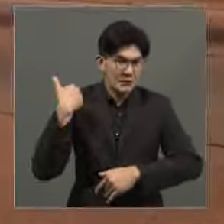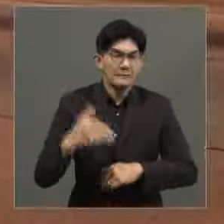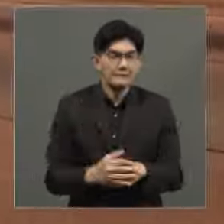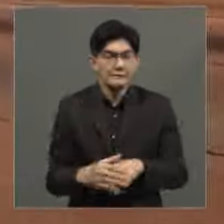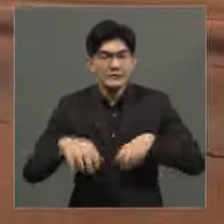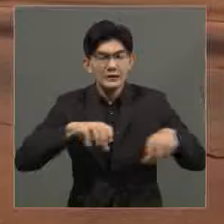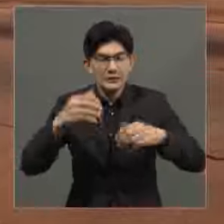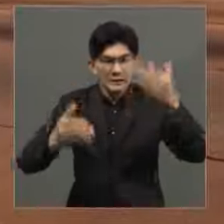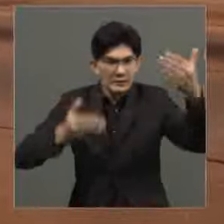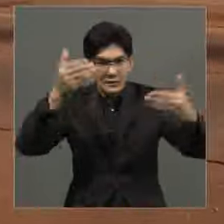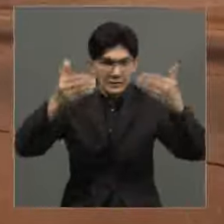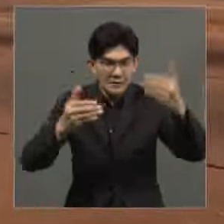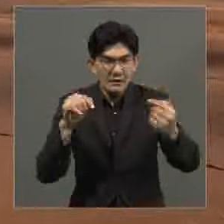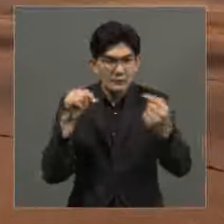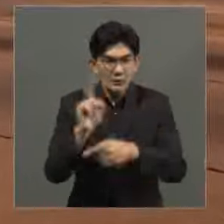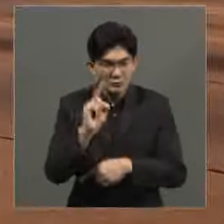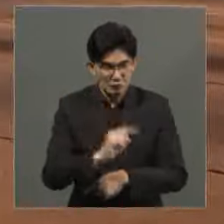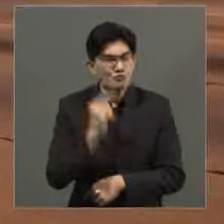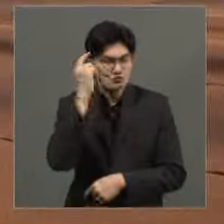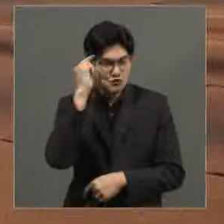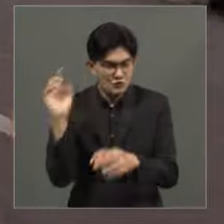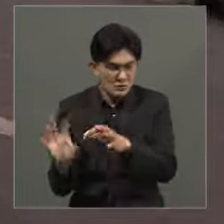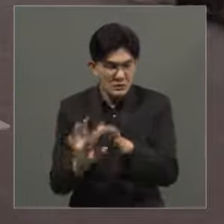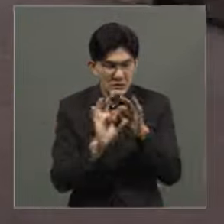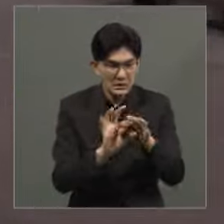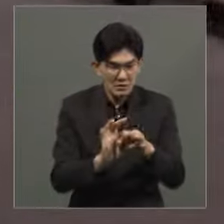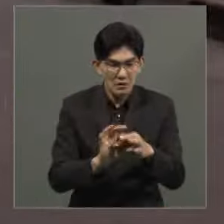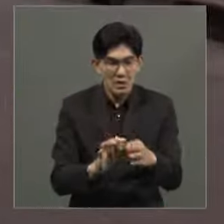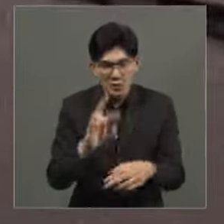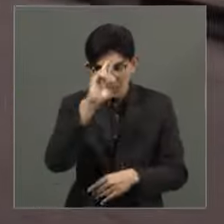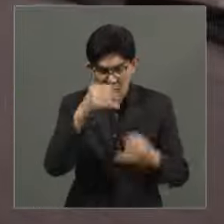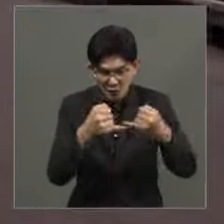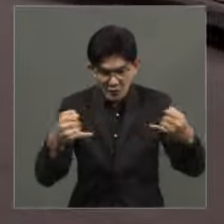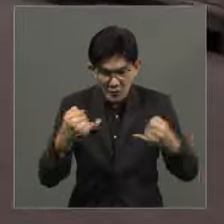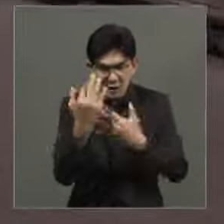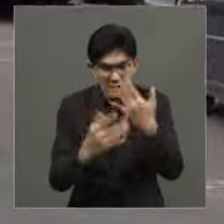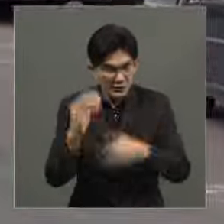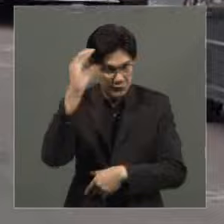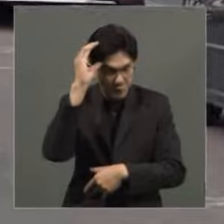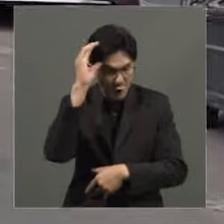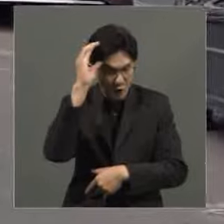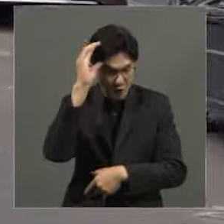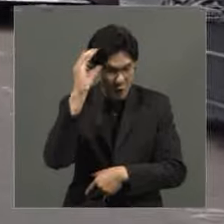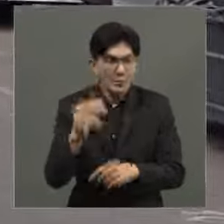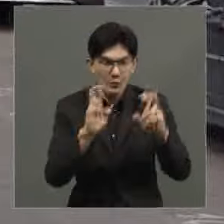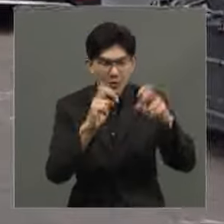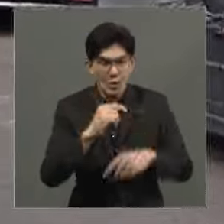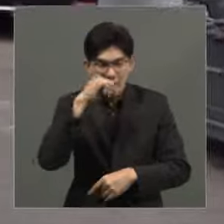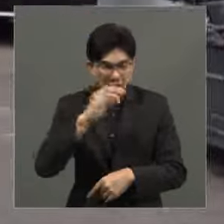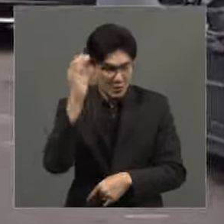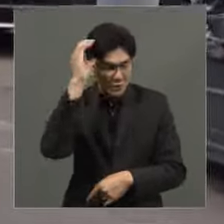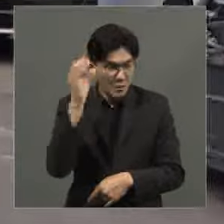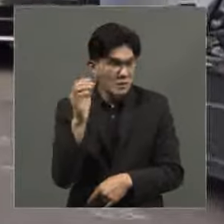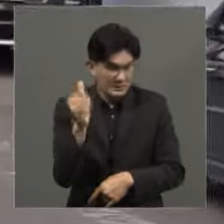จัดกิจกรรมเสรงสร้างความตระหนักรู้เกี่ยวกับเรื่องของโรคหลอดเลือดสมองภายใต้หัวข้อคนไทยสมองดี